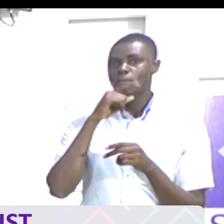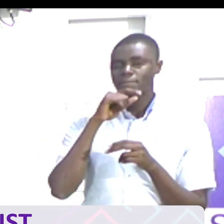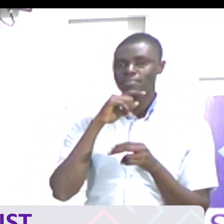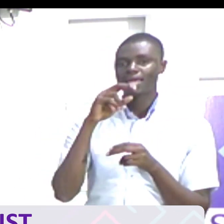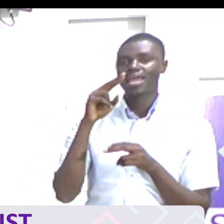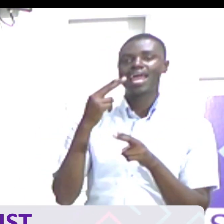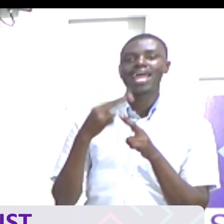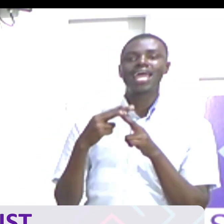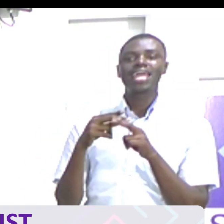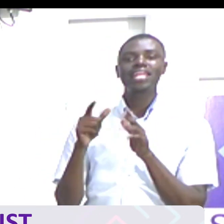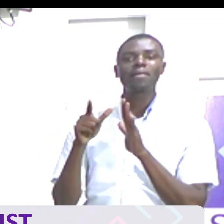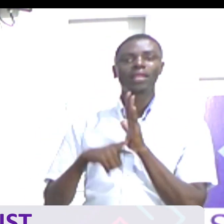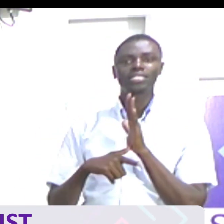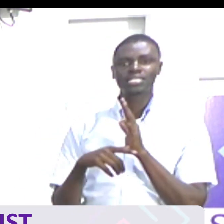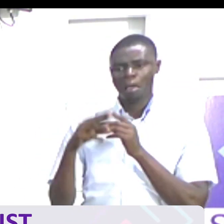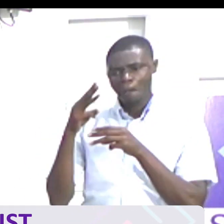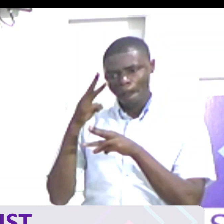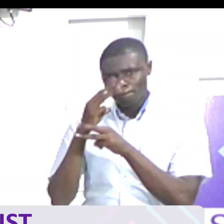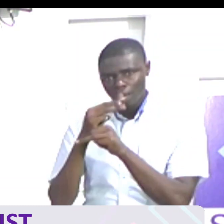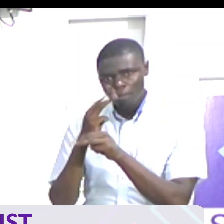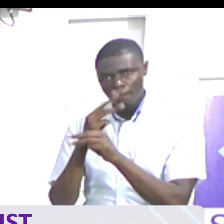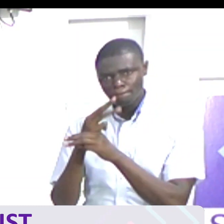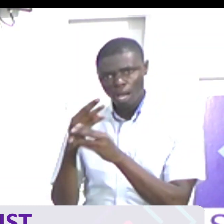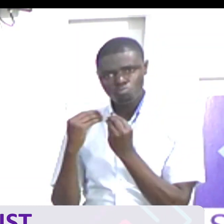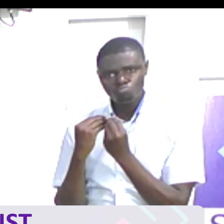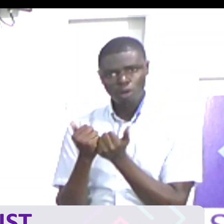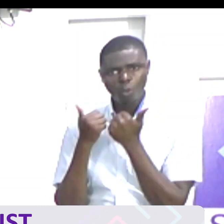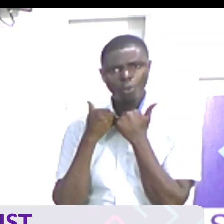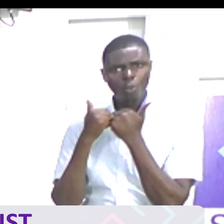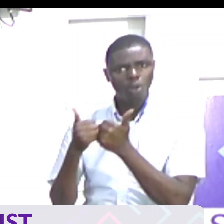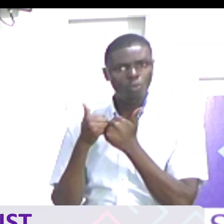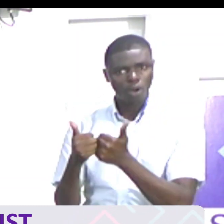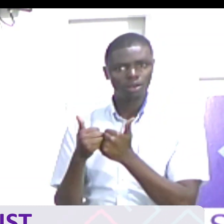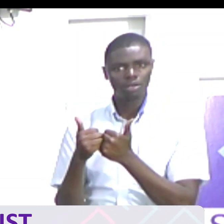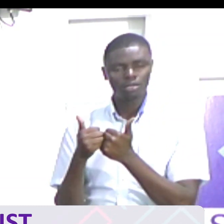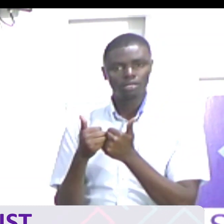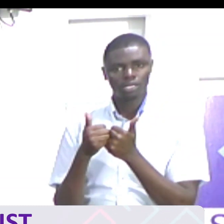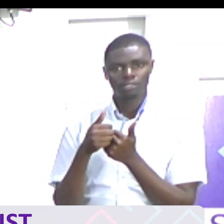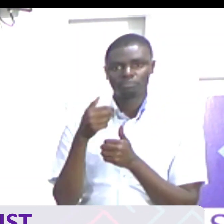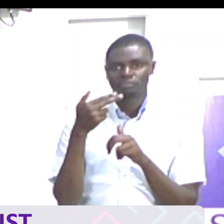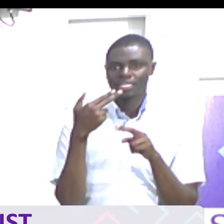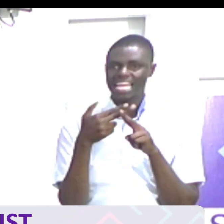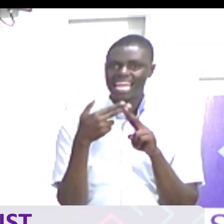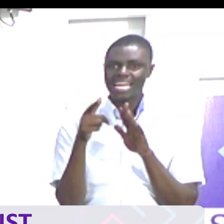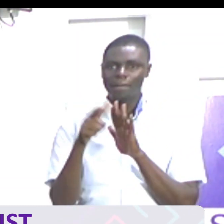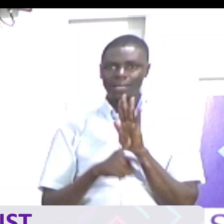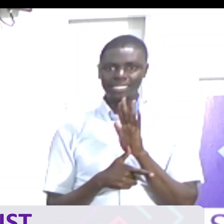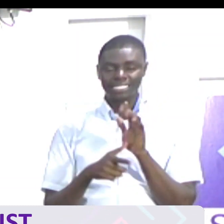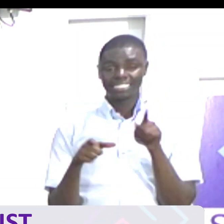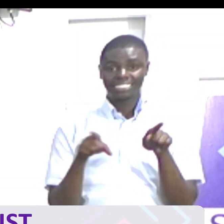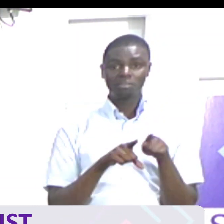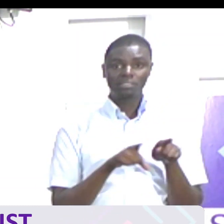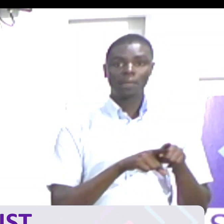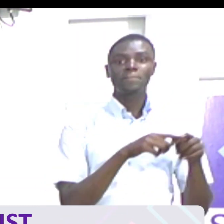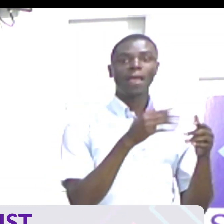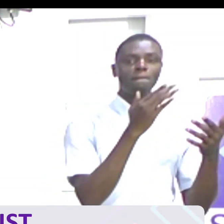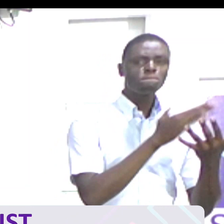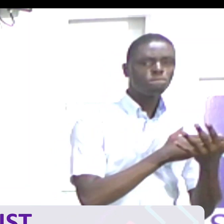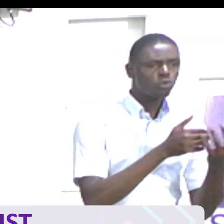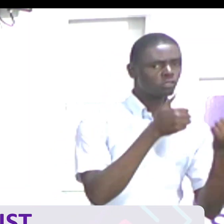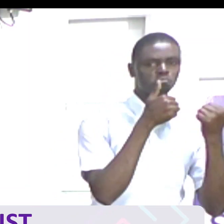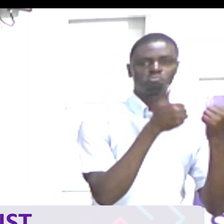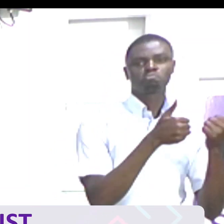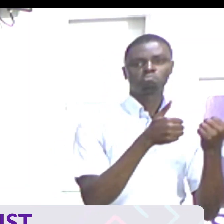Jamaa hesabu anakupigia mbaya sana. Jamaa mabegi, jamaa anapiga madafu mbaya. Lakini pia kwa muziki yako free. Abahatishi. Hiyo.